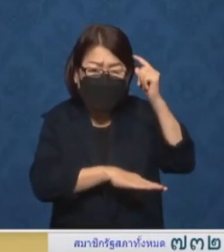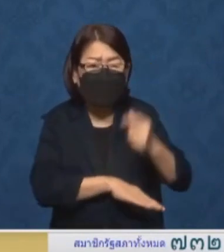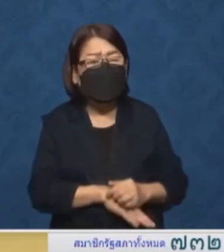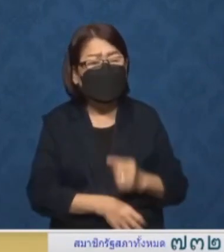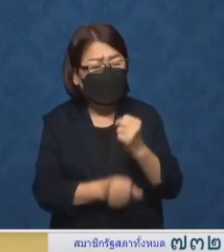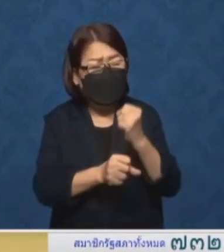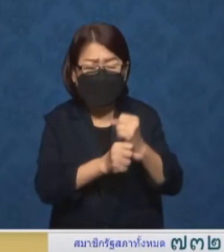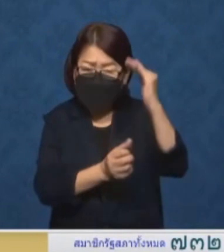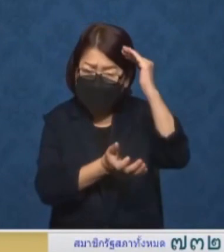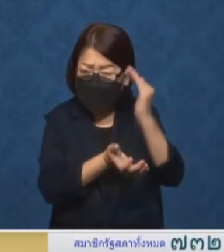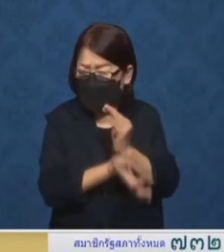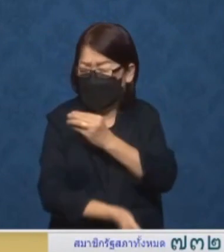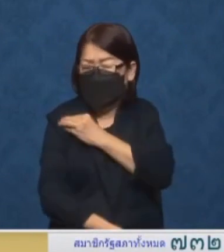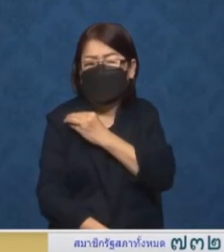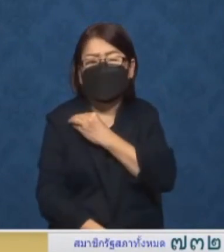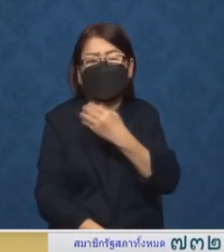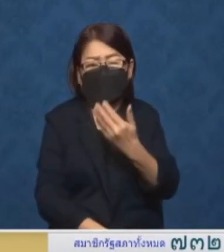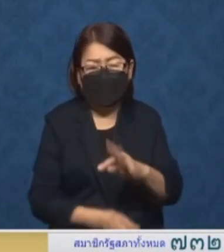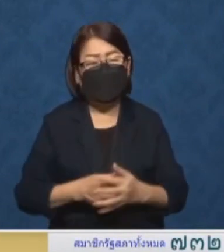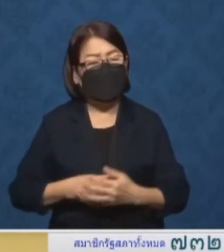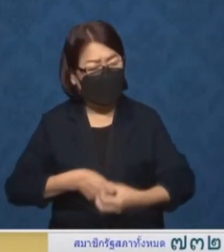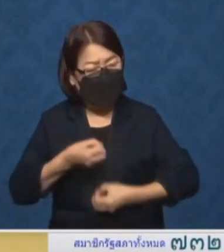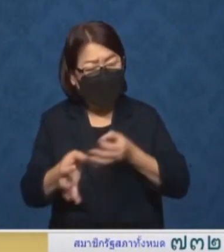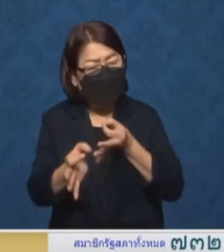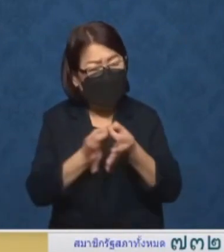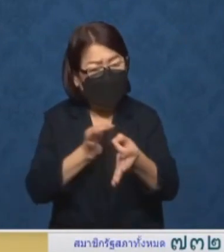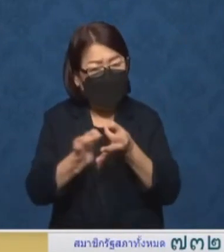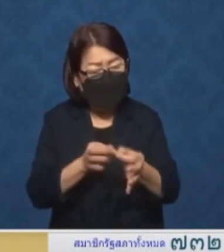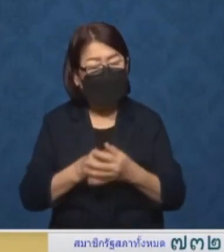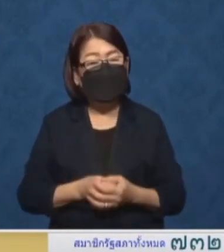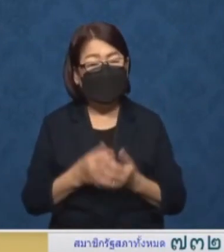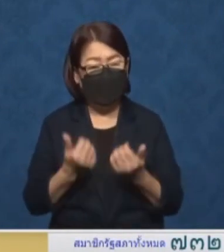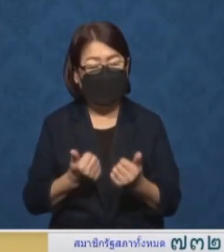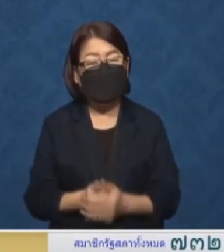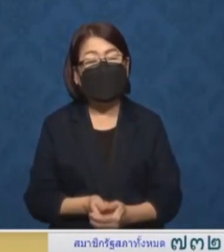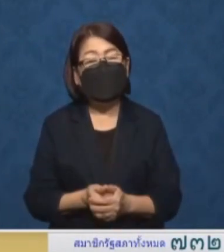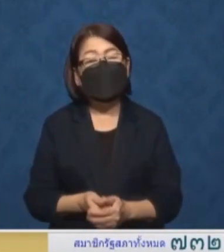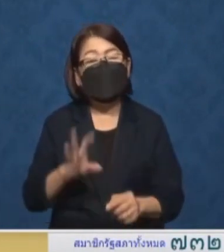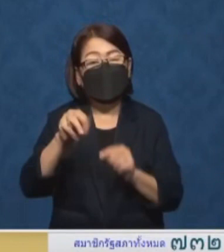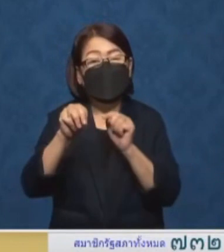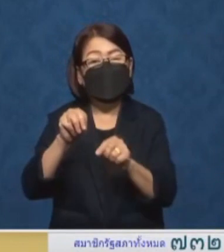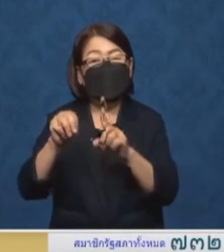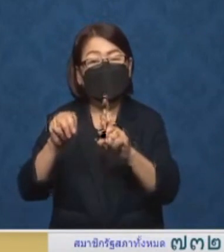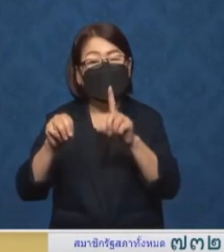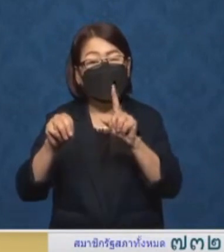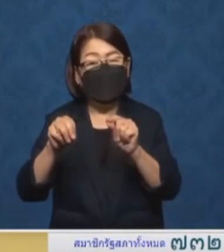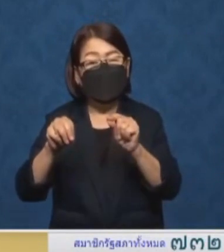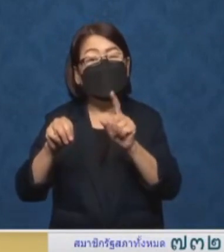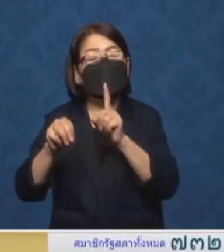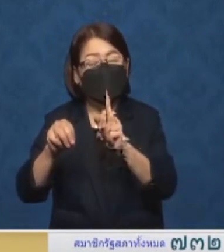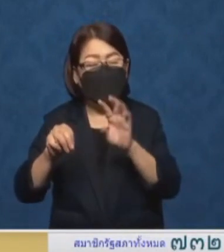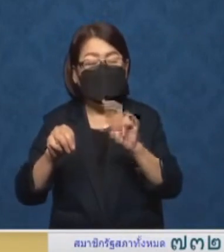องขออนุญาตอภิปรายในสภาแห่งนี้ว่าในมาตรา129